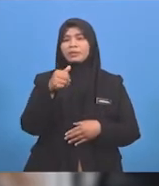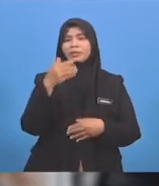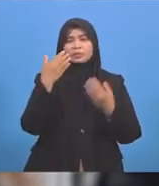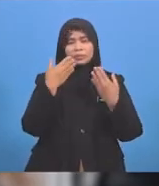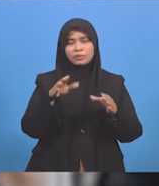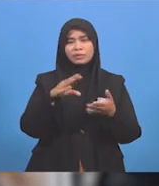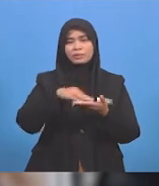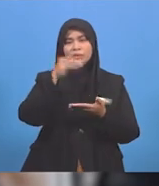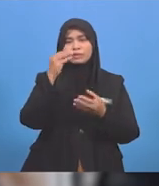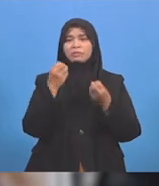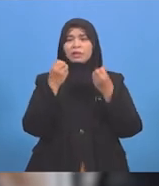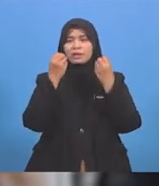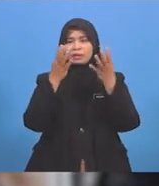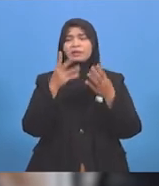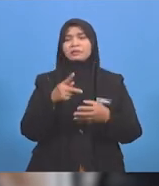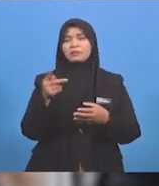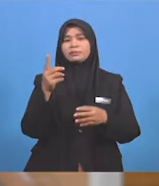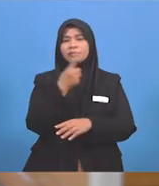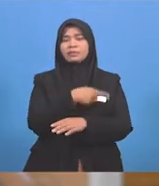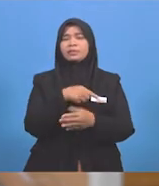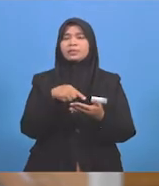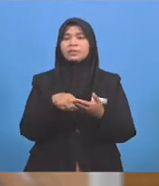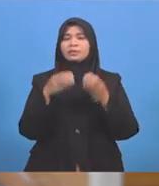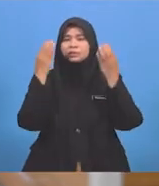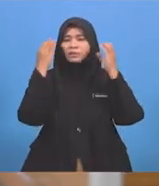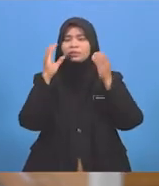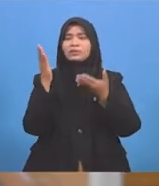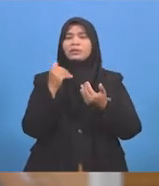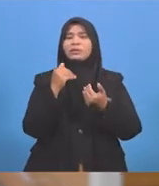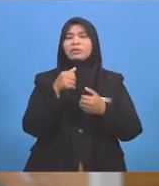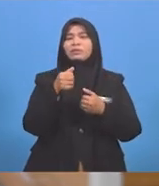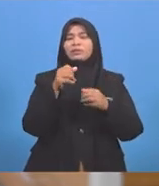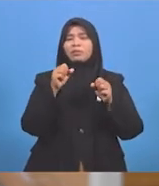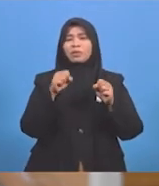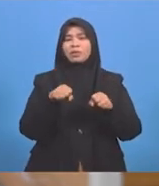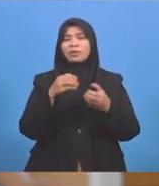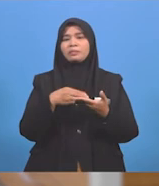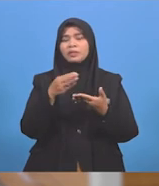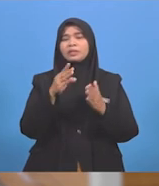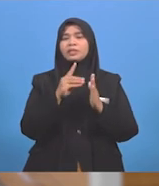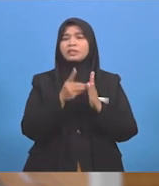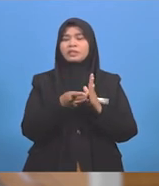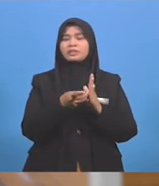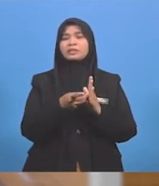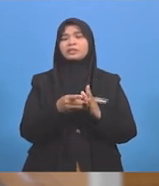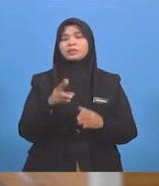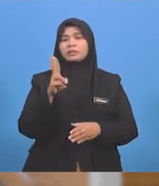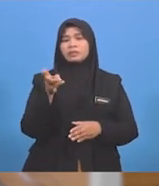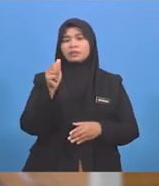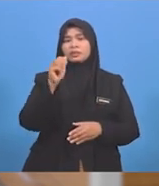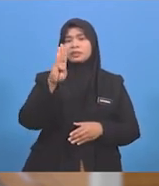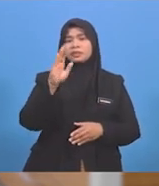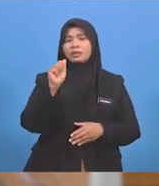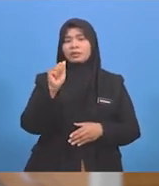sudah mempelajari banyak perkara hari ini. Cikgu harap anda boleh memberi definisi haba pendam